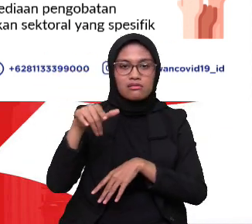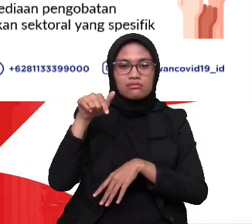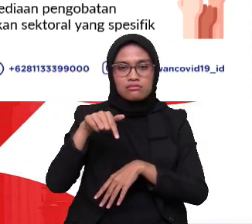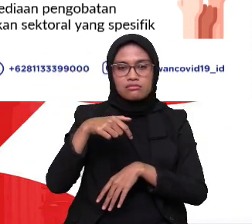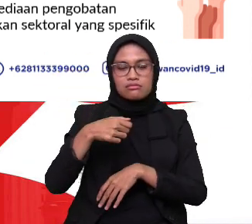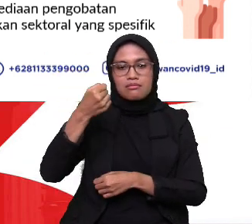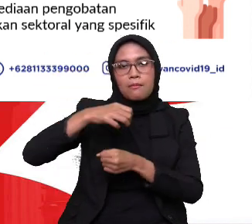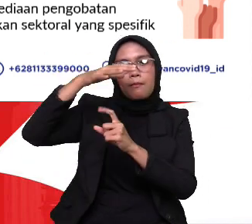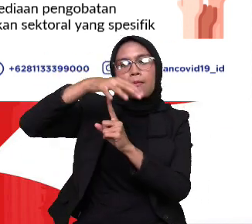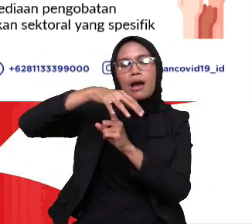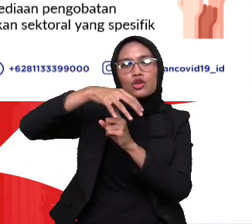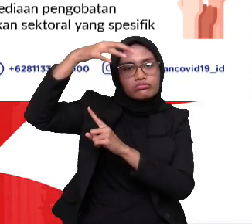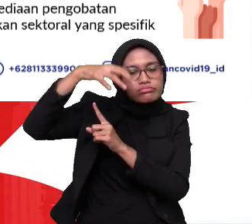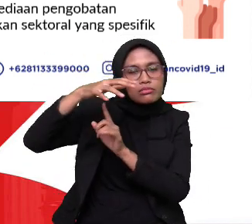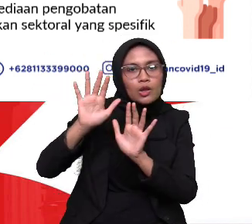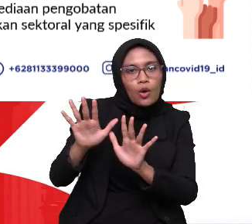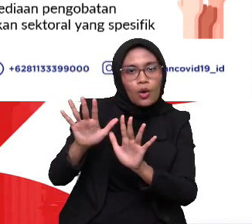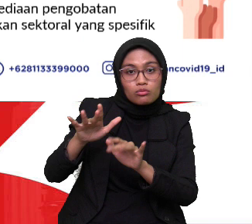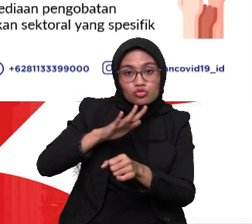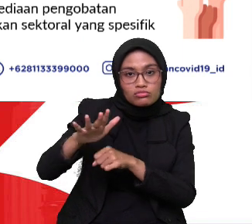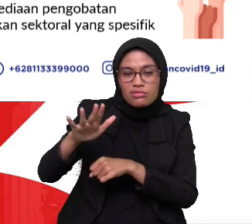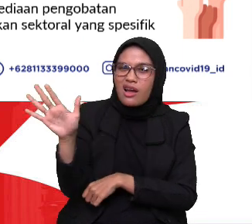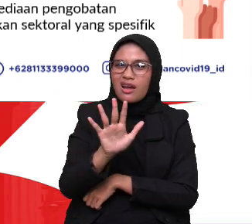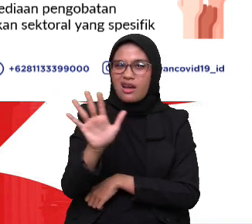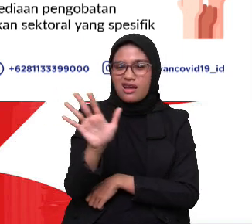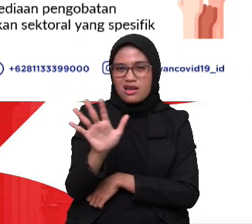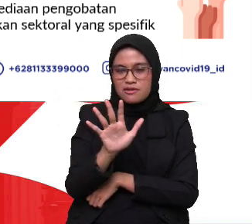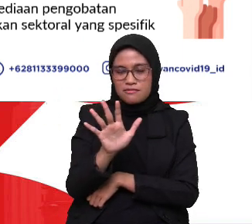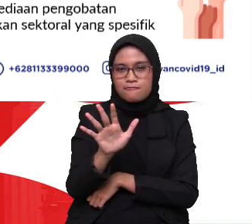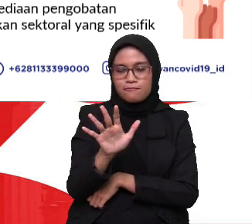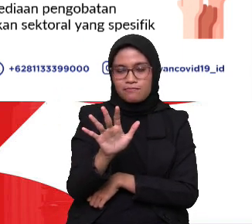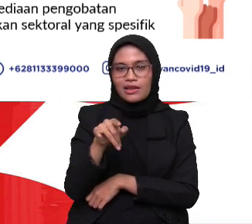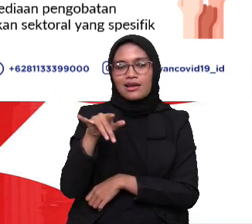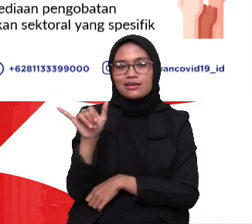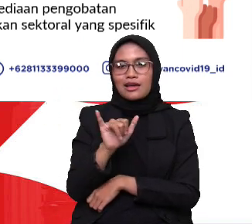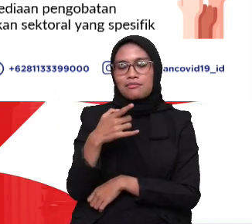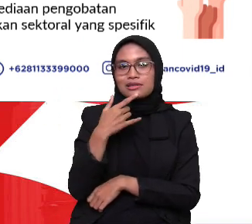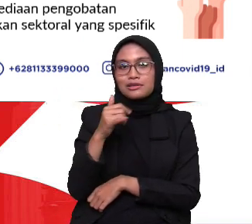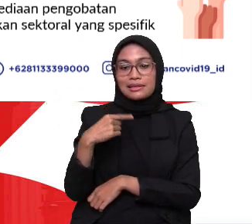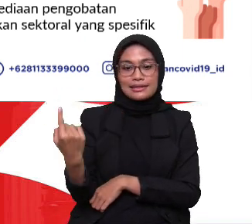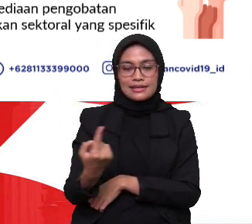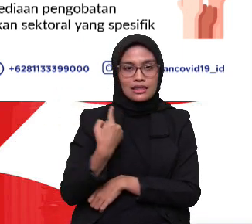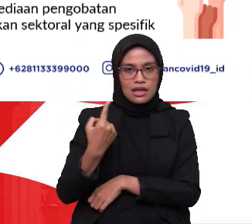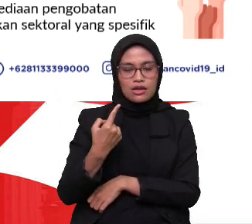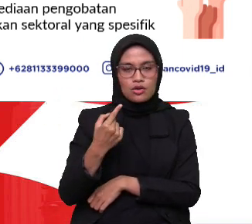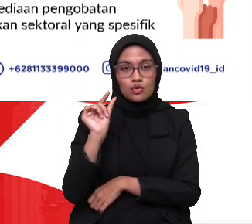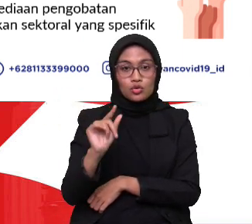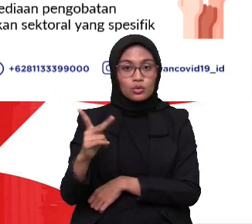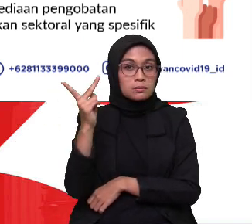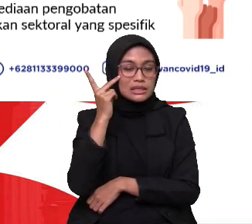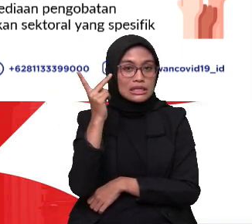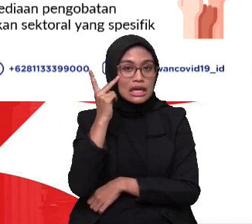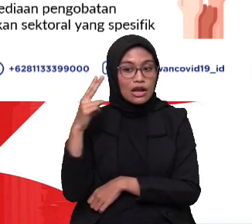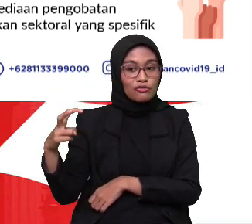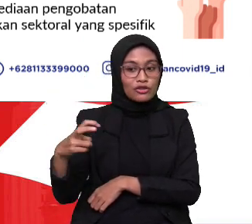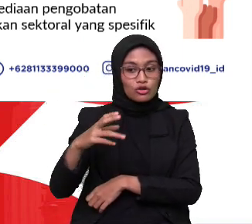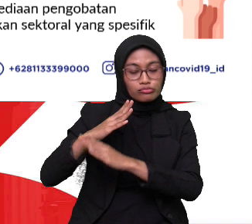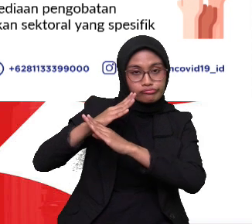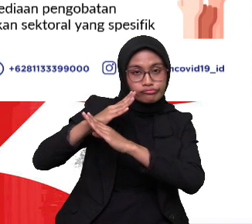tidak cukup begitu juga untuk dapat menjamin kita tidak terpapar sedikitpun dengan virus cover 19 yang